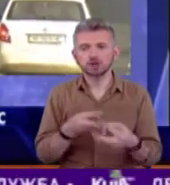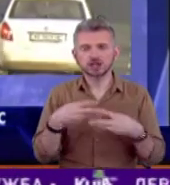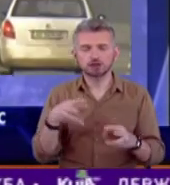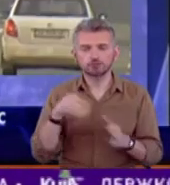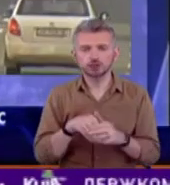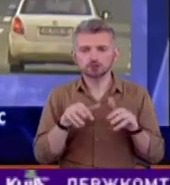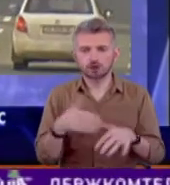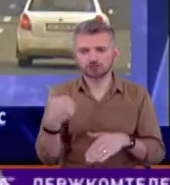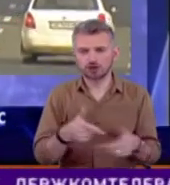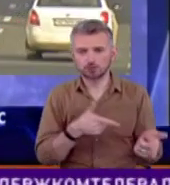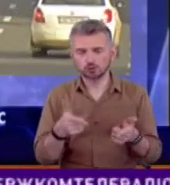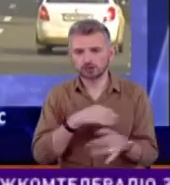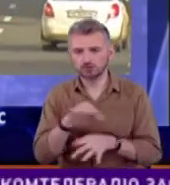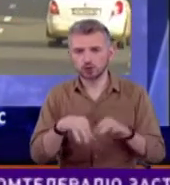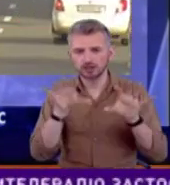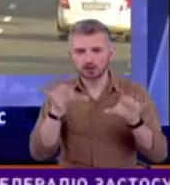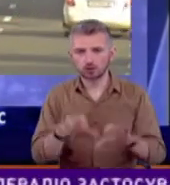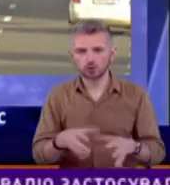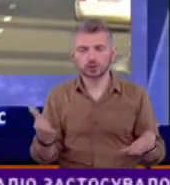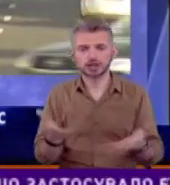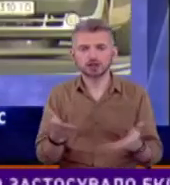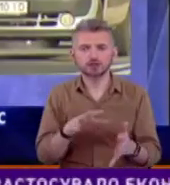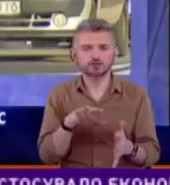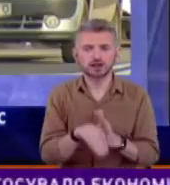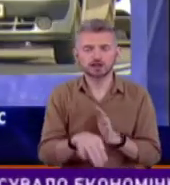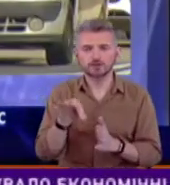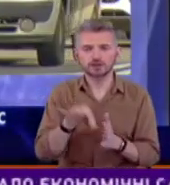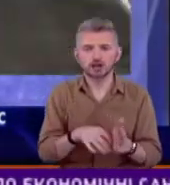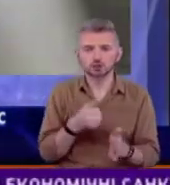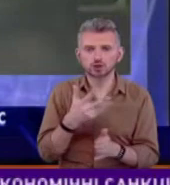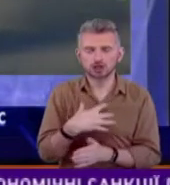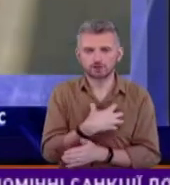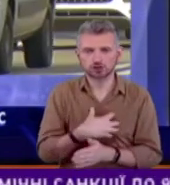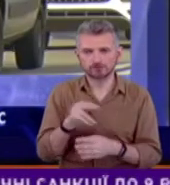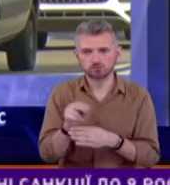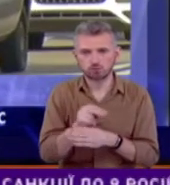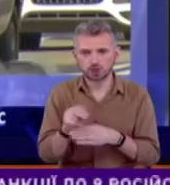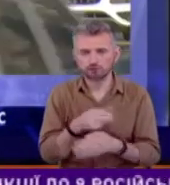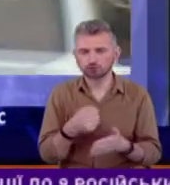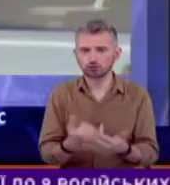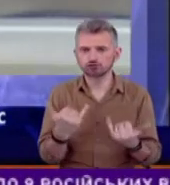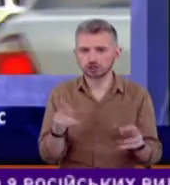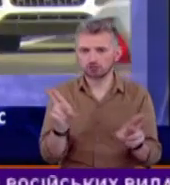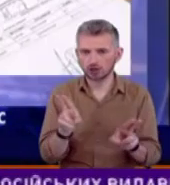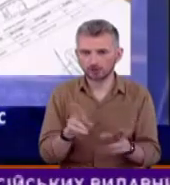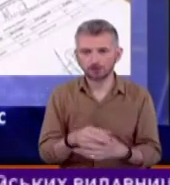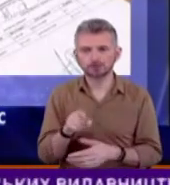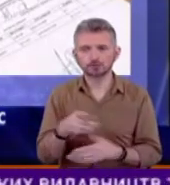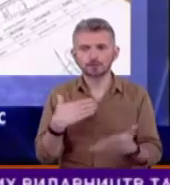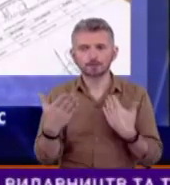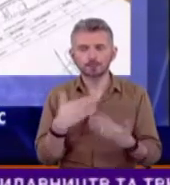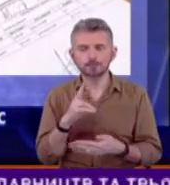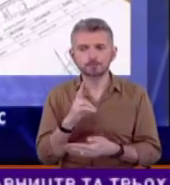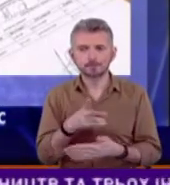внутрішніх справ вже підготували проект закону, який внесе відразу кілька важливих поправок до чинних правил. Вони стосуються